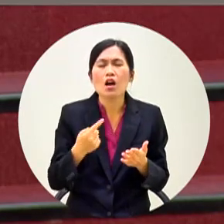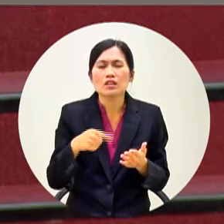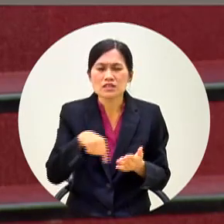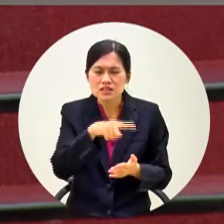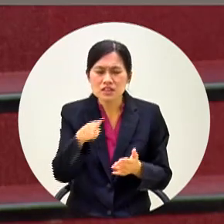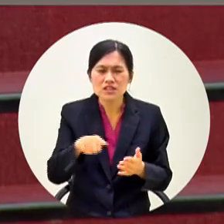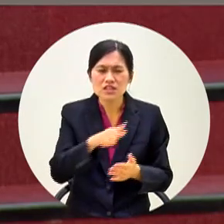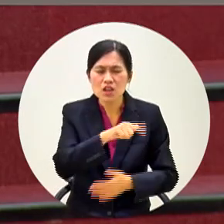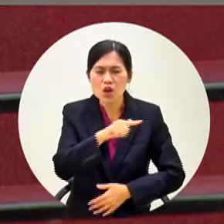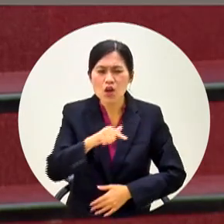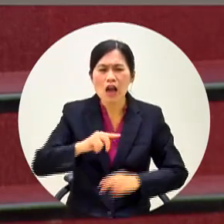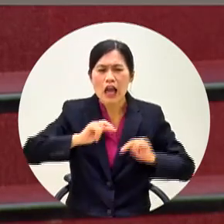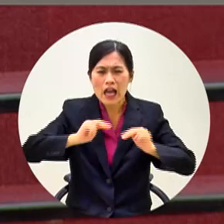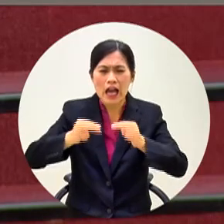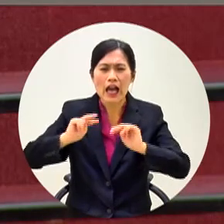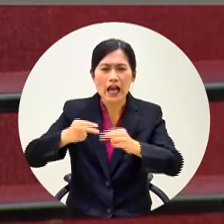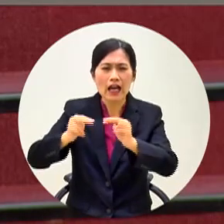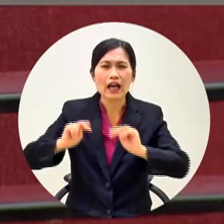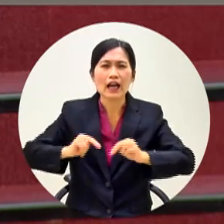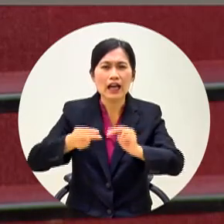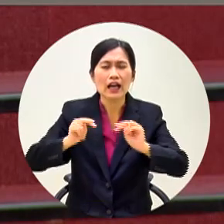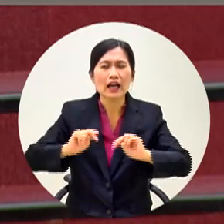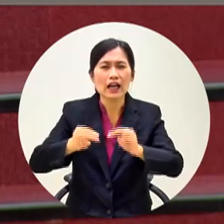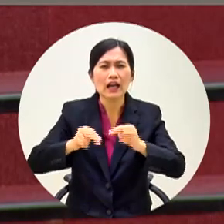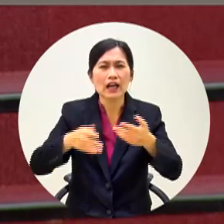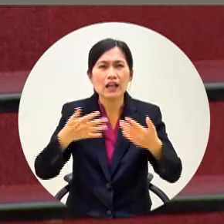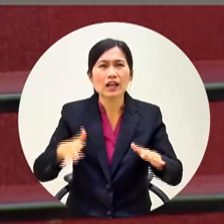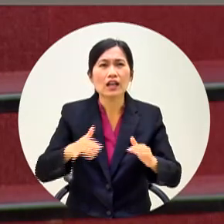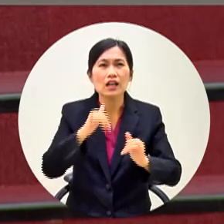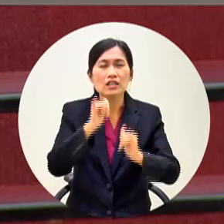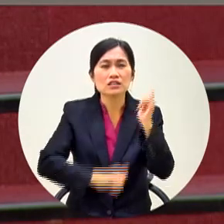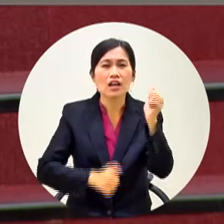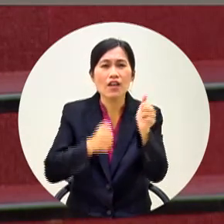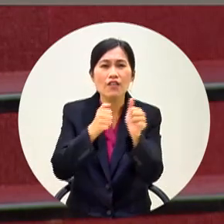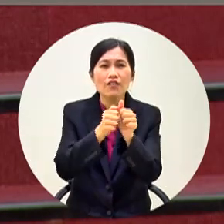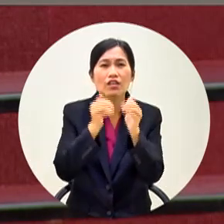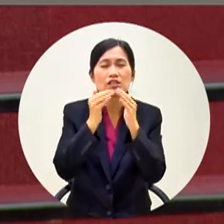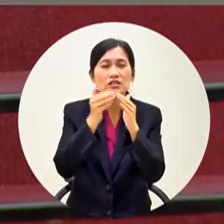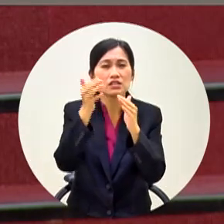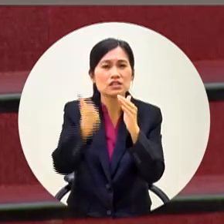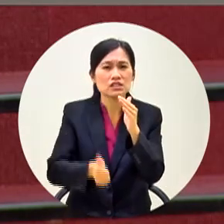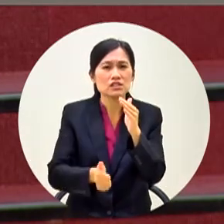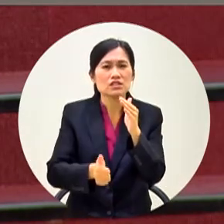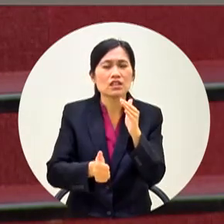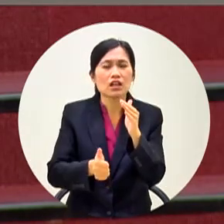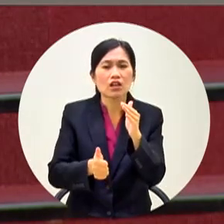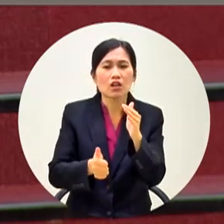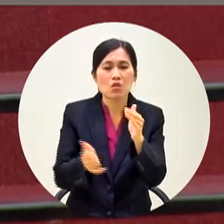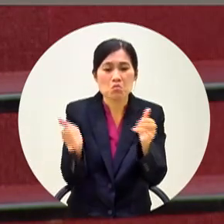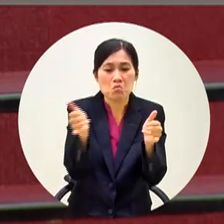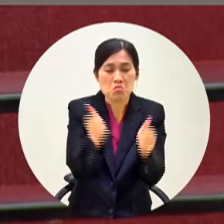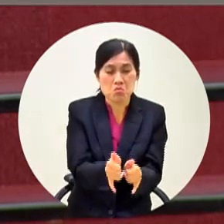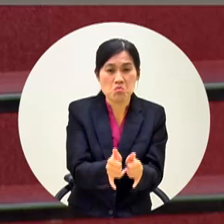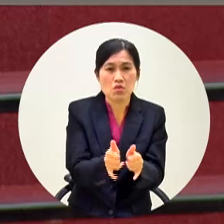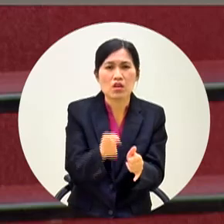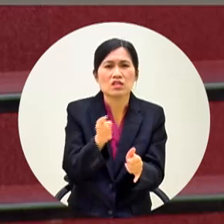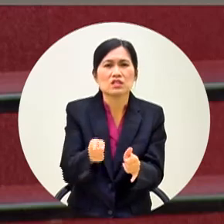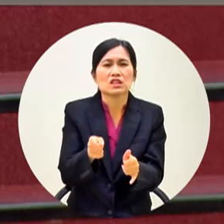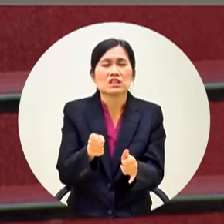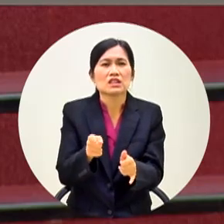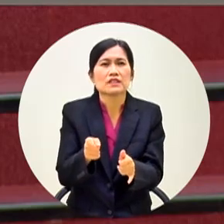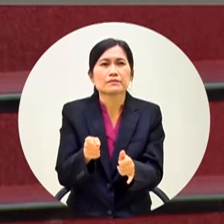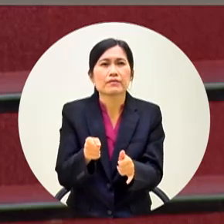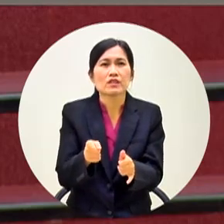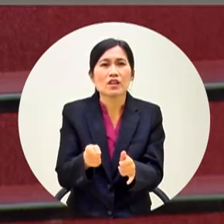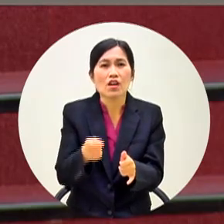再改，其实已经改了很多东西了。史哲副市长就坐在你旁边，当时信誓旦旦的就是在这个凤鸣